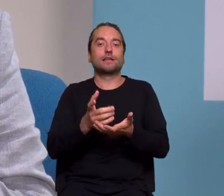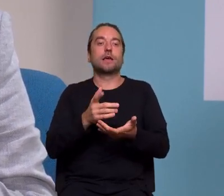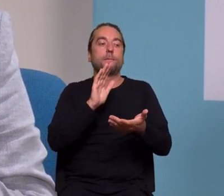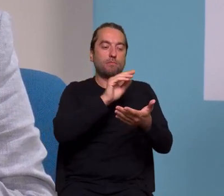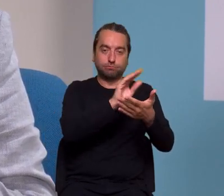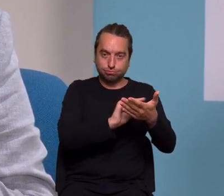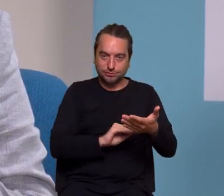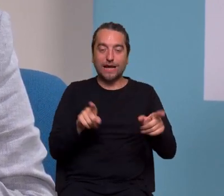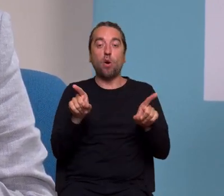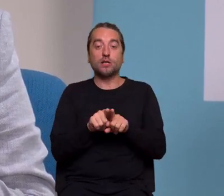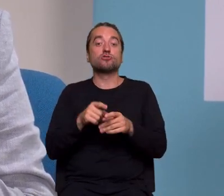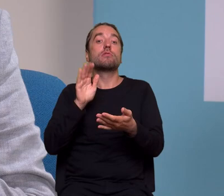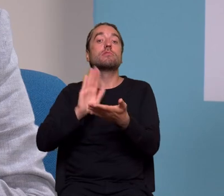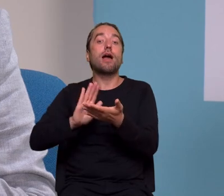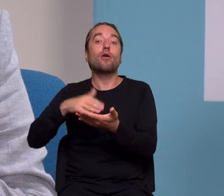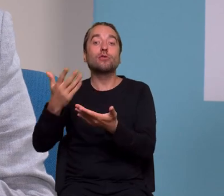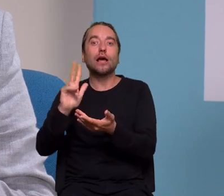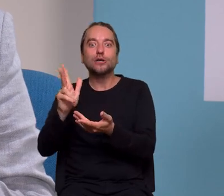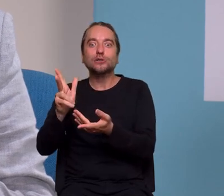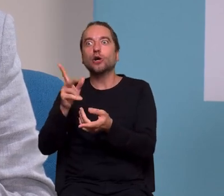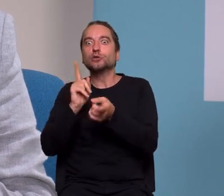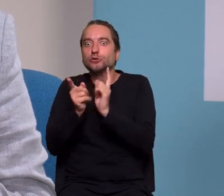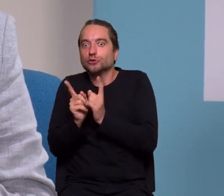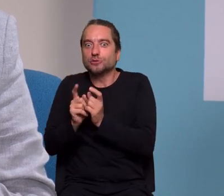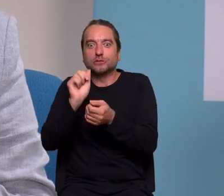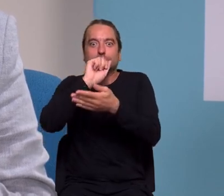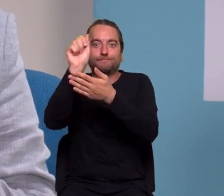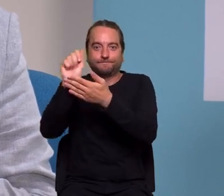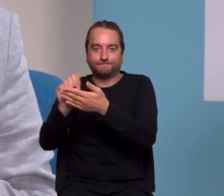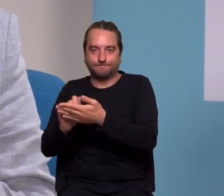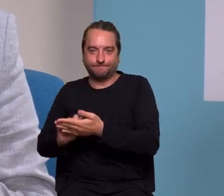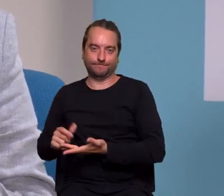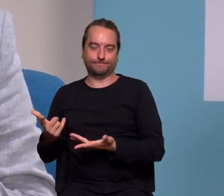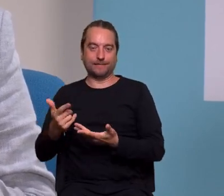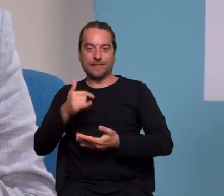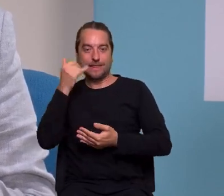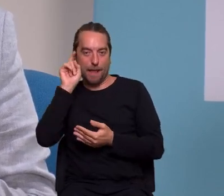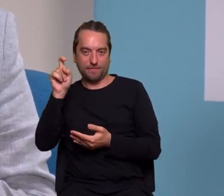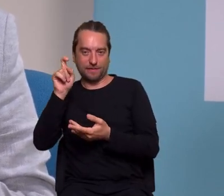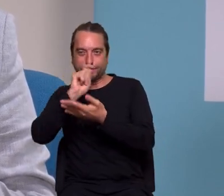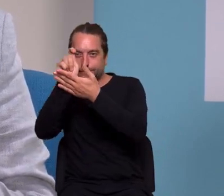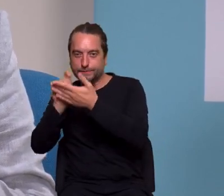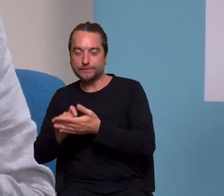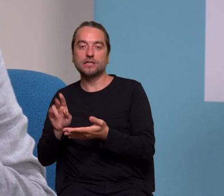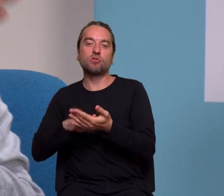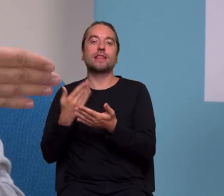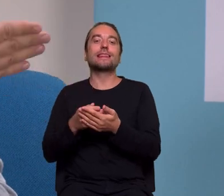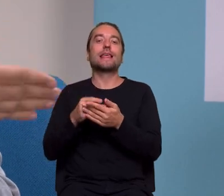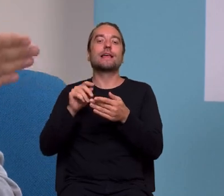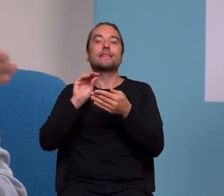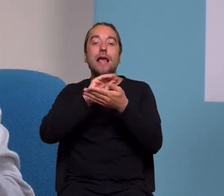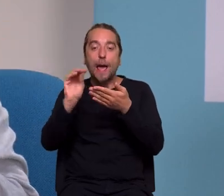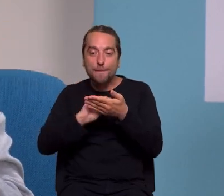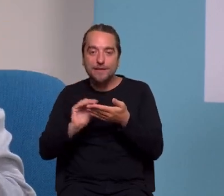nagrody dla tych, którzy jak najszybciej usuną wszystkie ślady, więc niszczymy napisy,